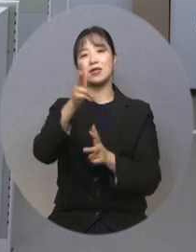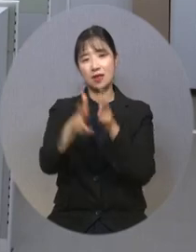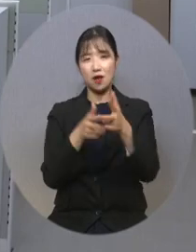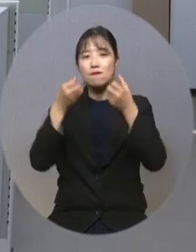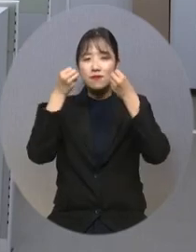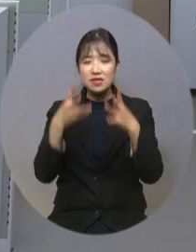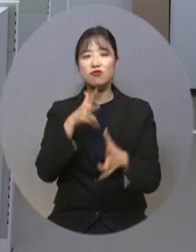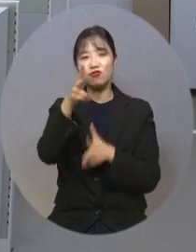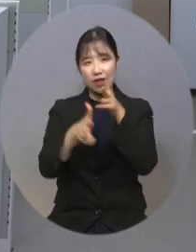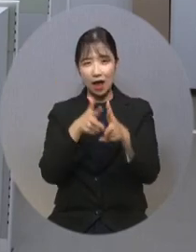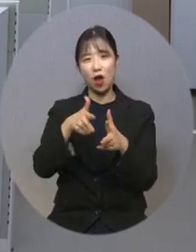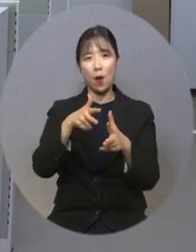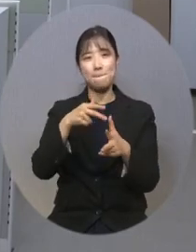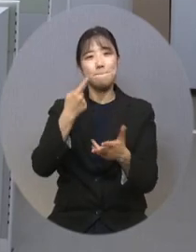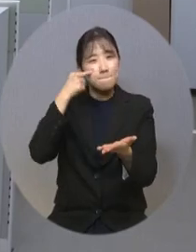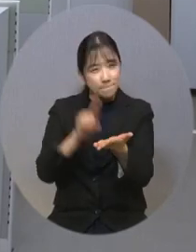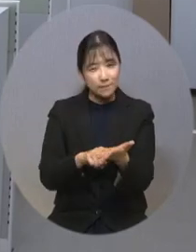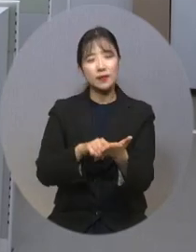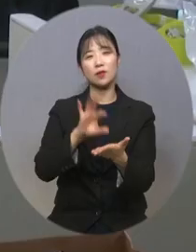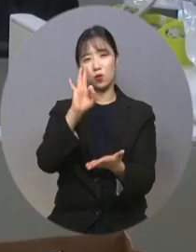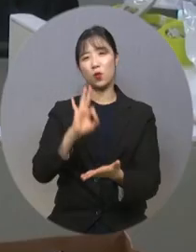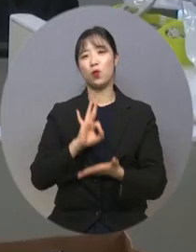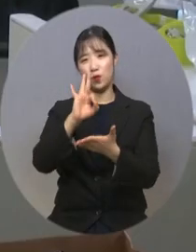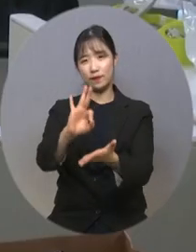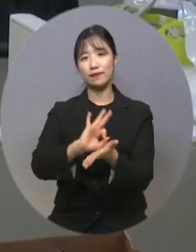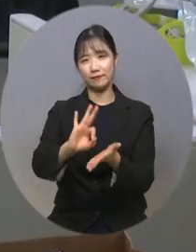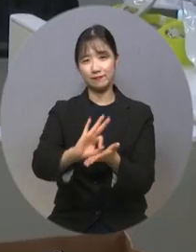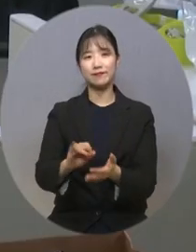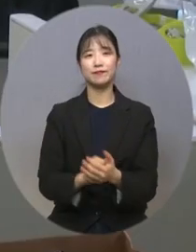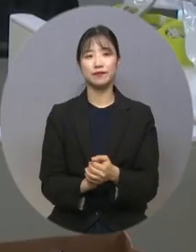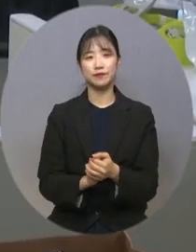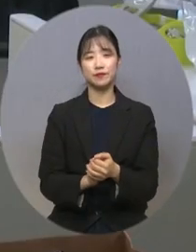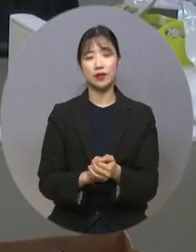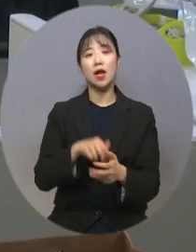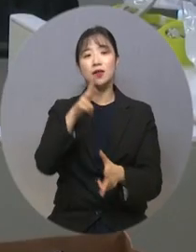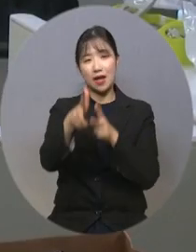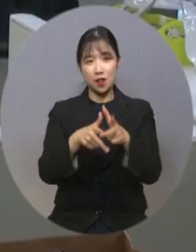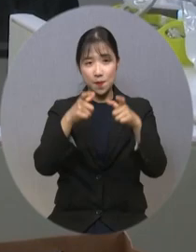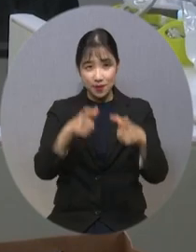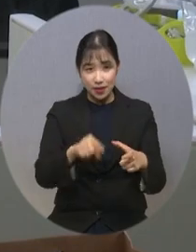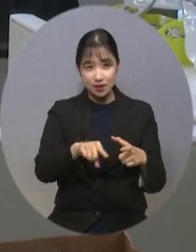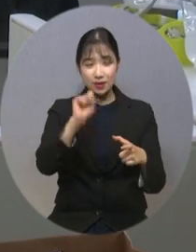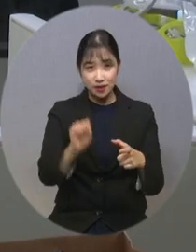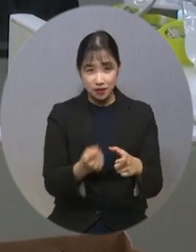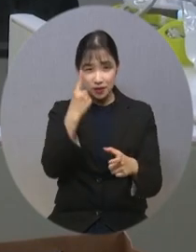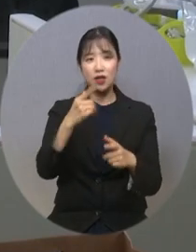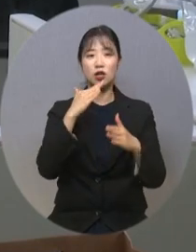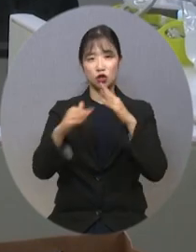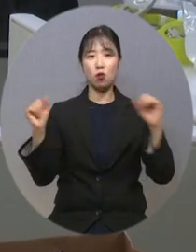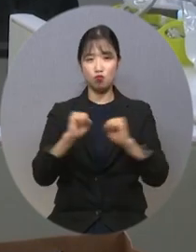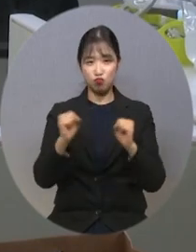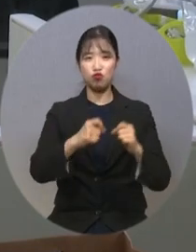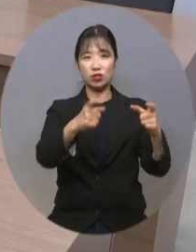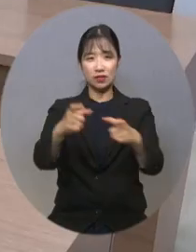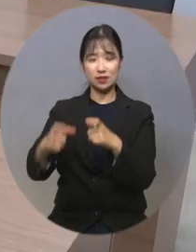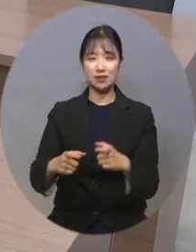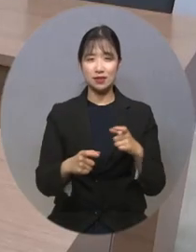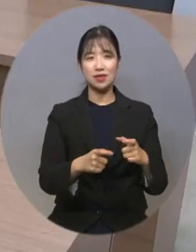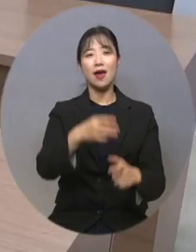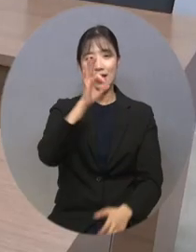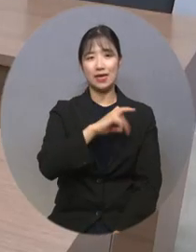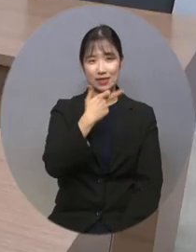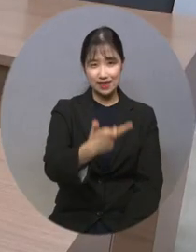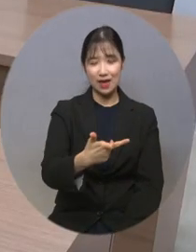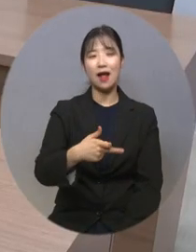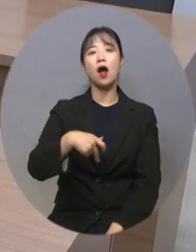사업 발굴에 투입될 예정입니다. 전북 군산 산업단지를 거점으로 전북도 내 3개 산업단지인 익산,